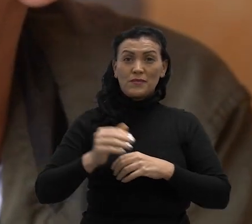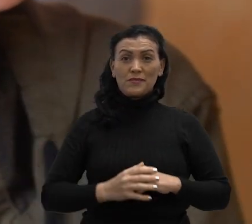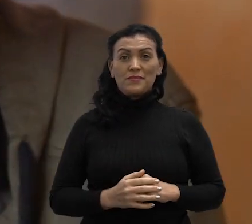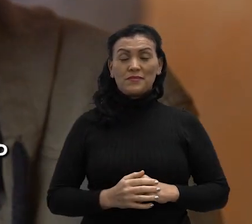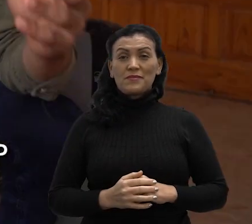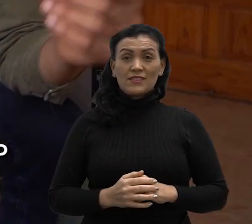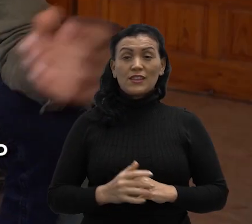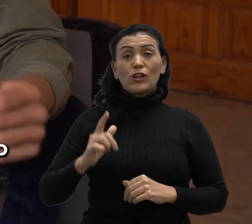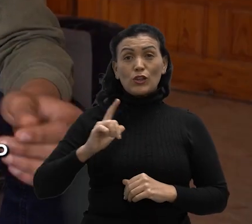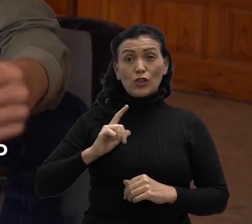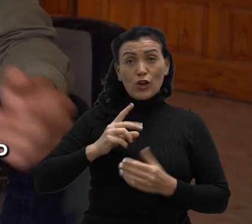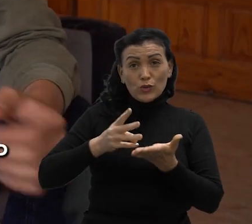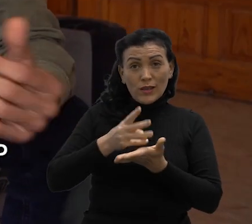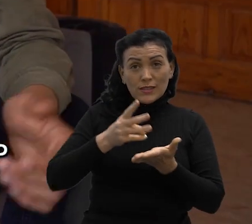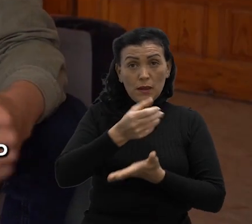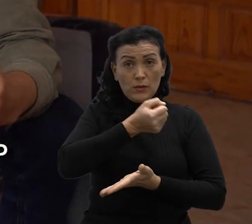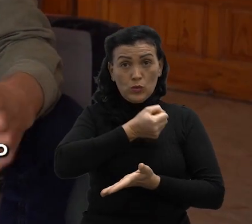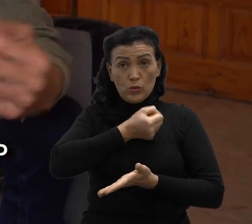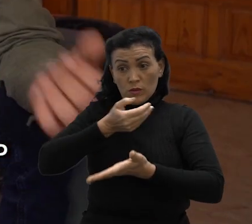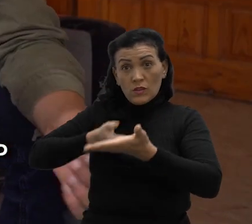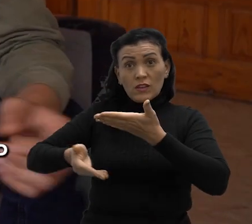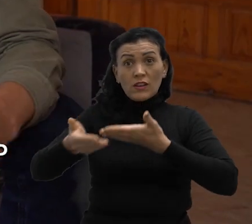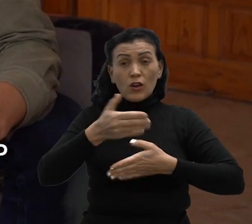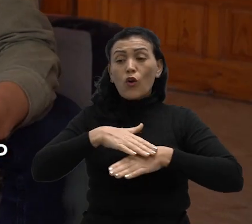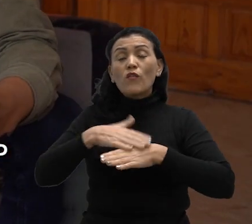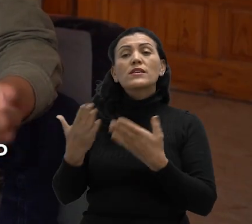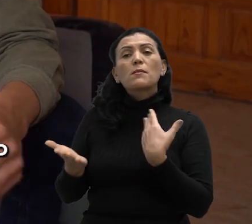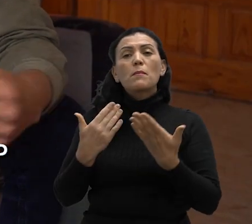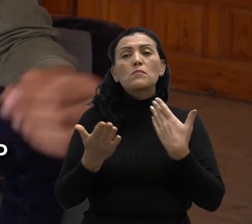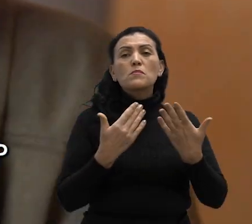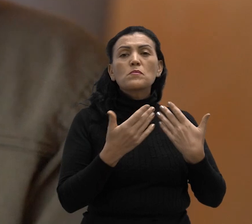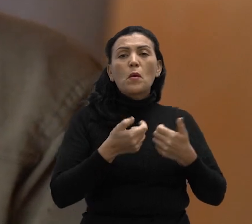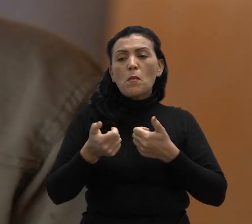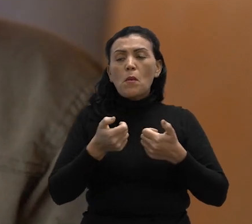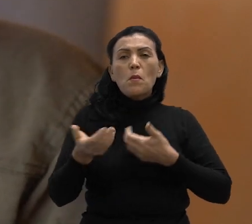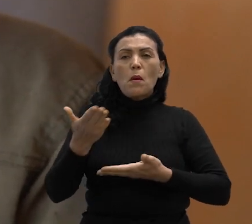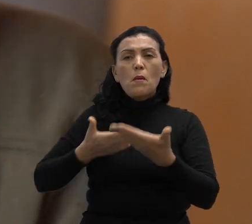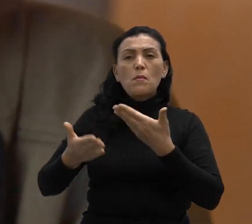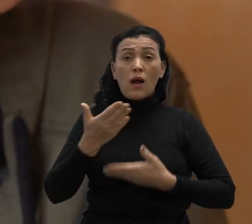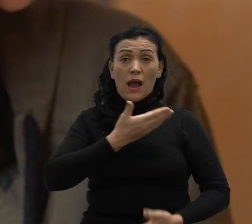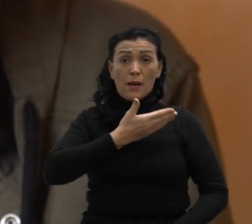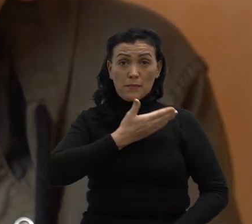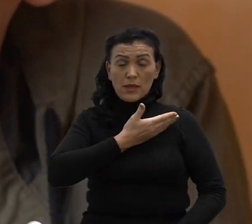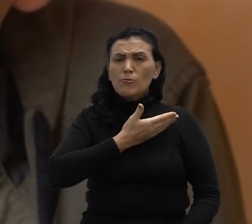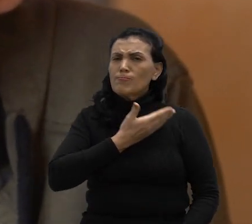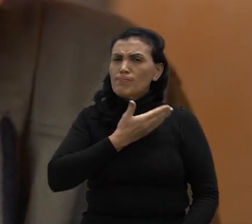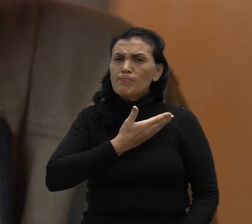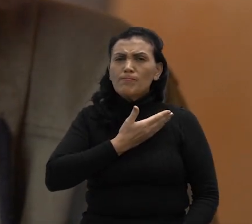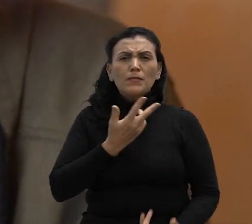العالم الخارجي. أهلا وسهلا، كيف حالك؟ إيش أخبارك؟ باخذ رقم الواتساب نتكلم مع بعض. اللي شاب صاحبي هذا بعده زي اخوي في